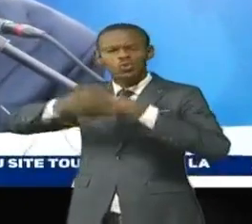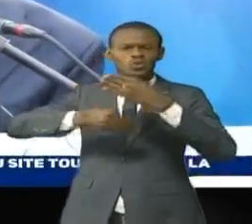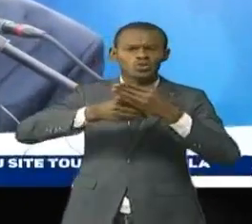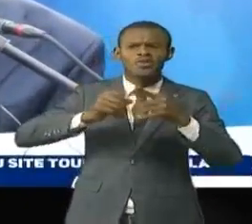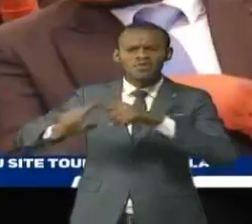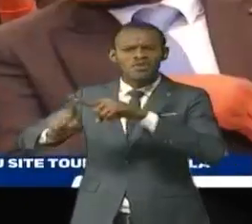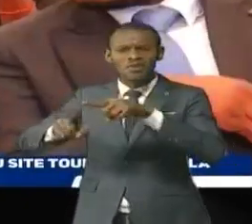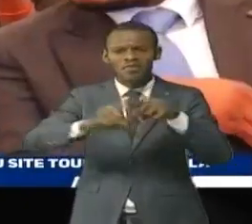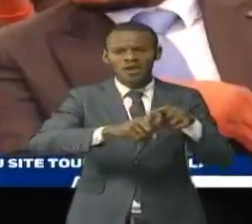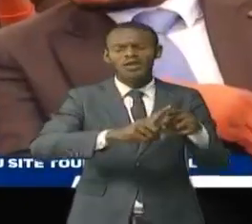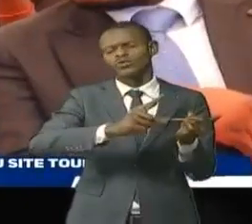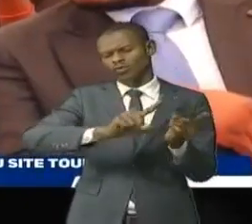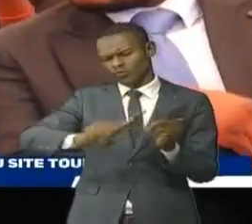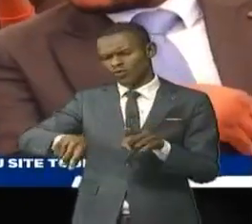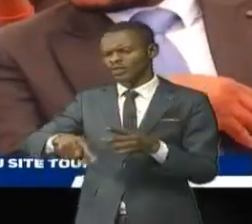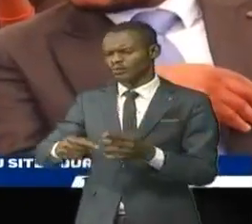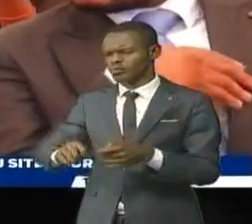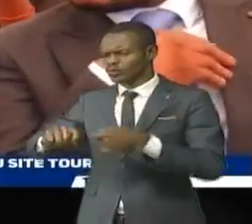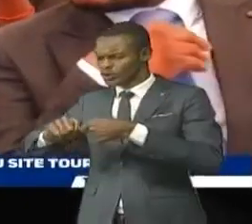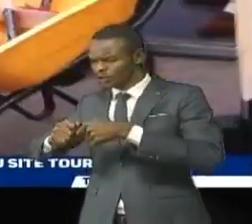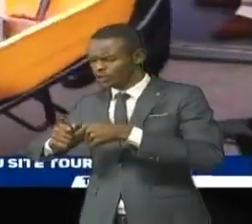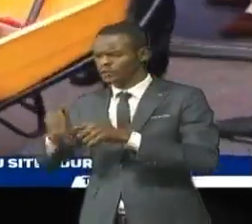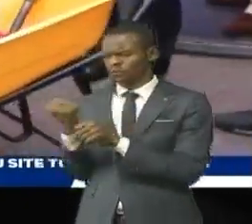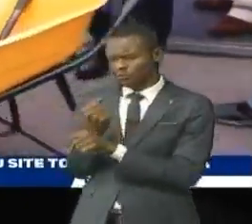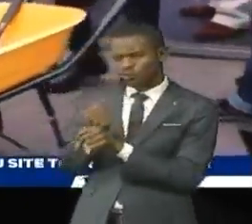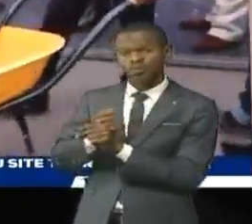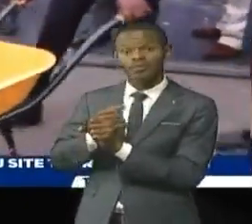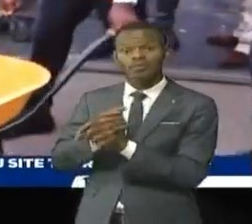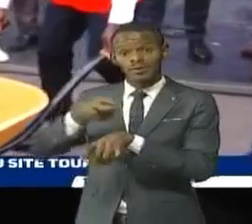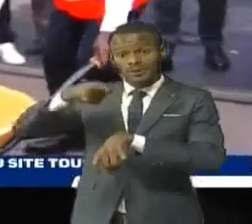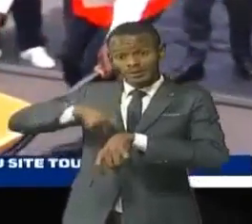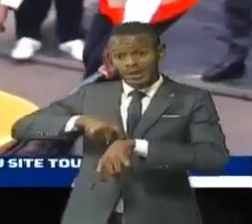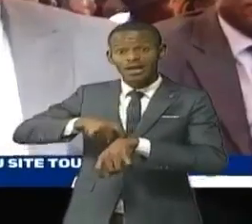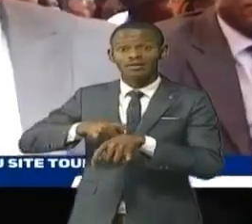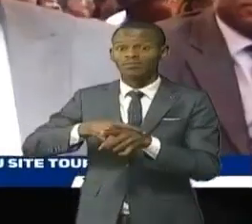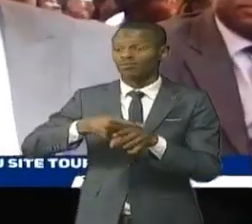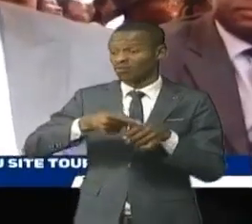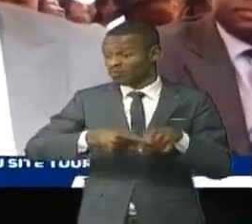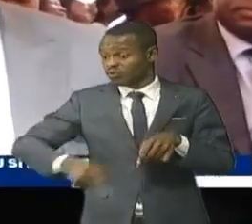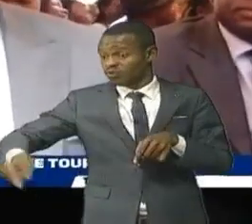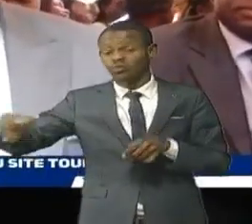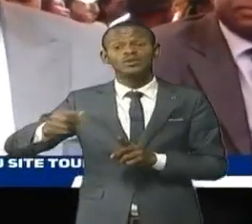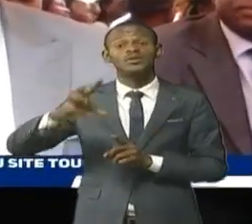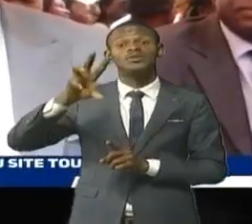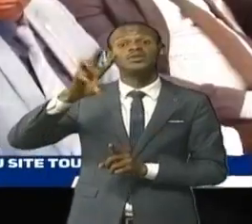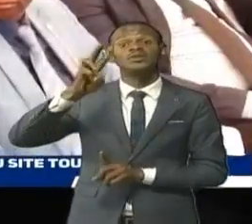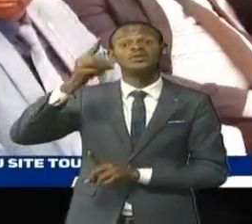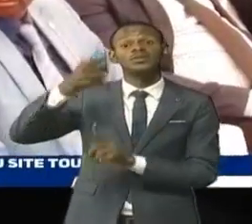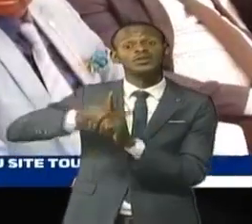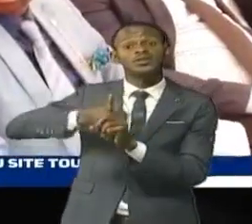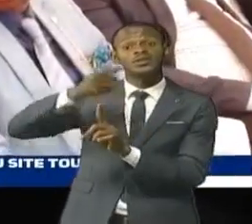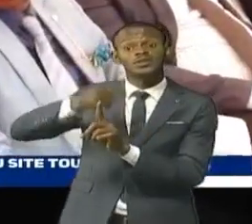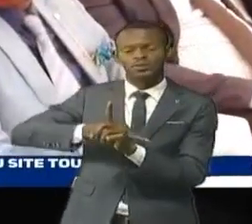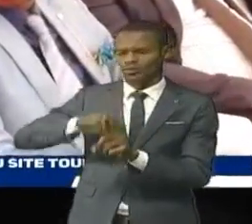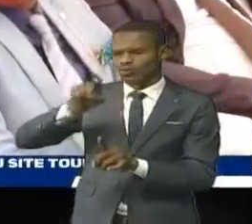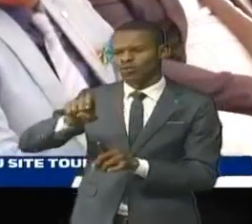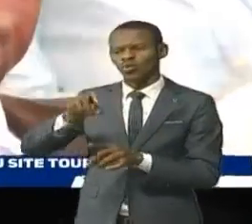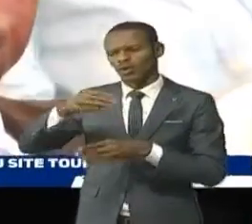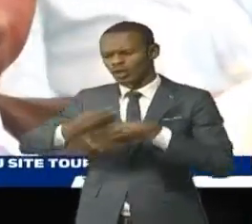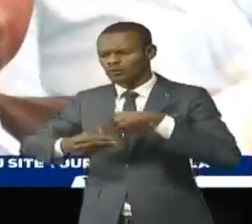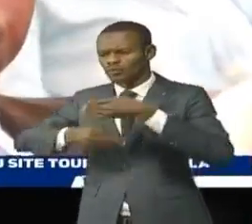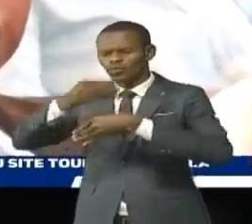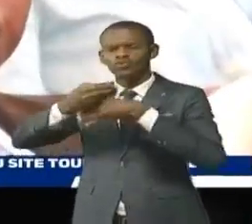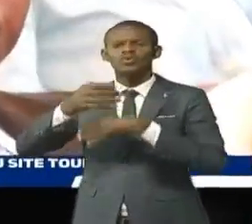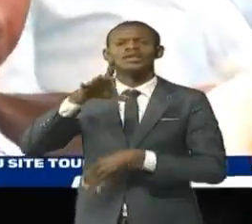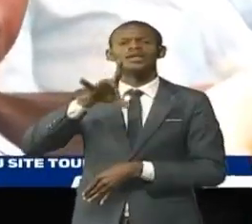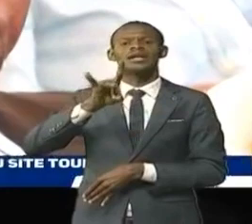Plus ou moins 6 mois ont été donnés à cette entreprise pour concrétiser la phase de réhabilitation de 80 studios et transformation de